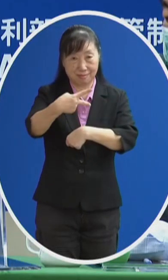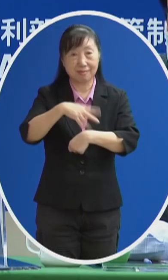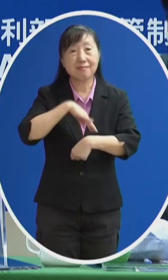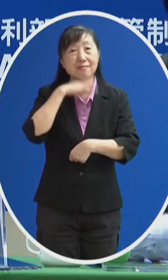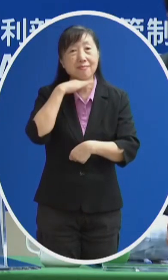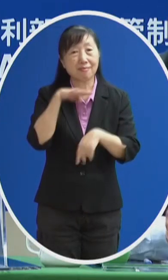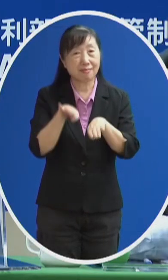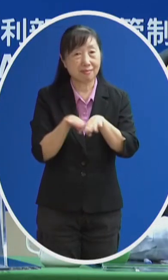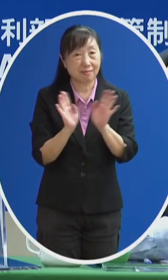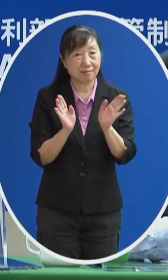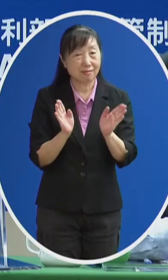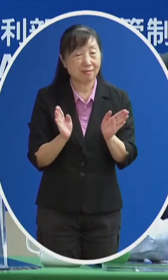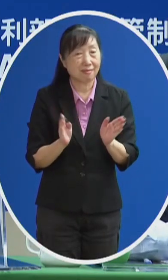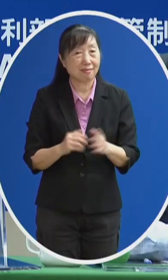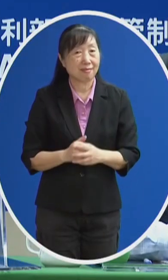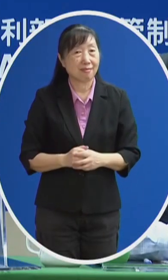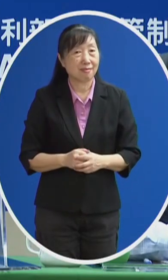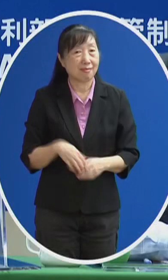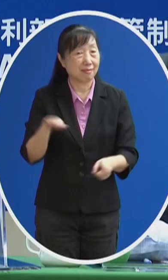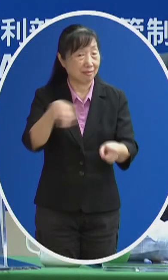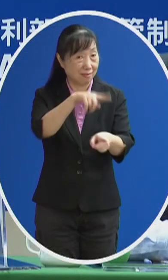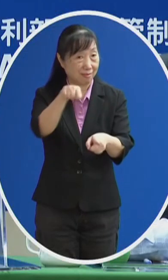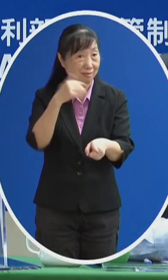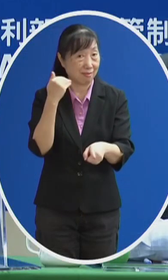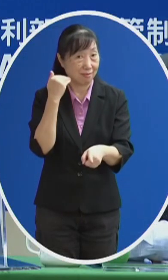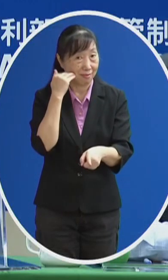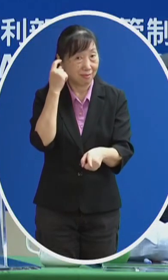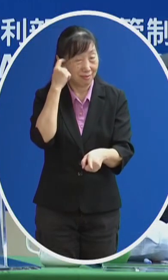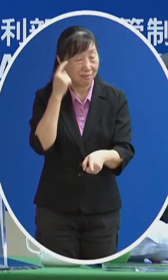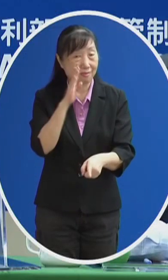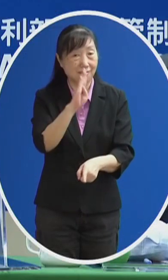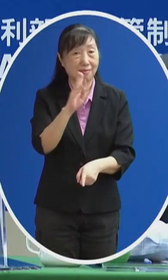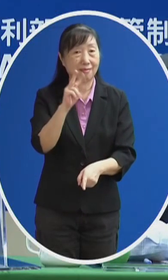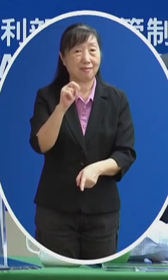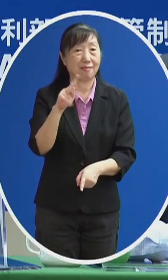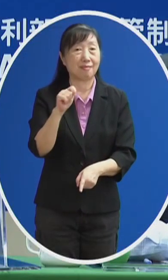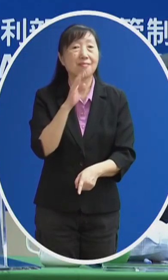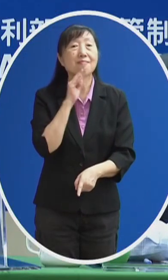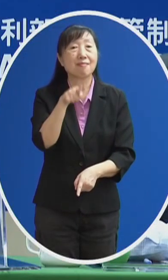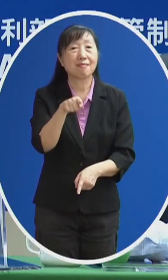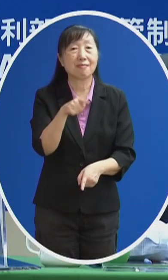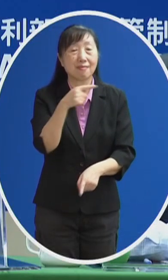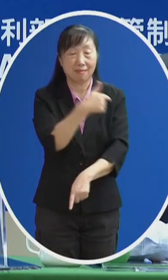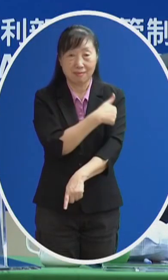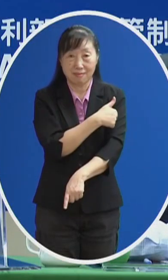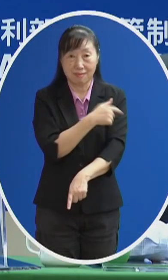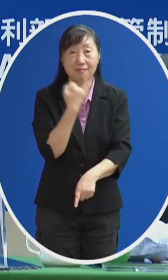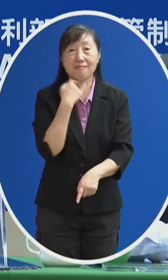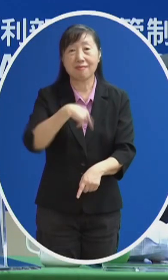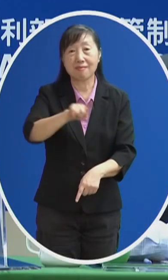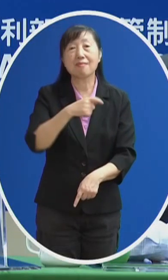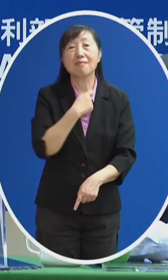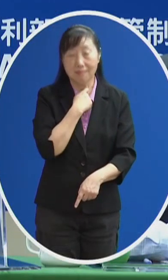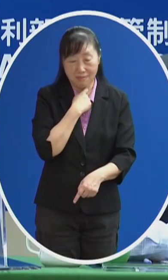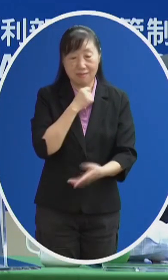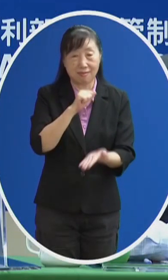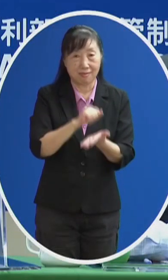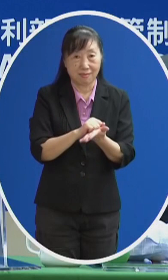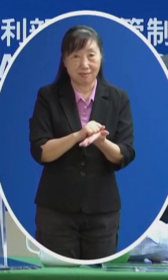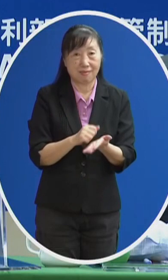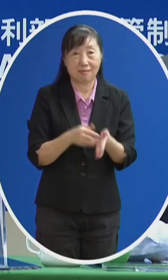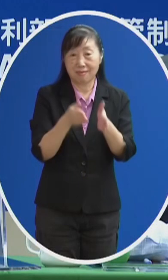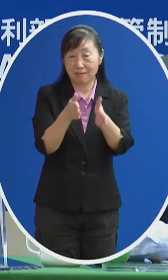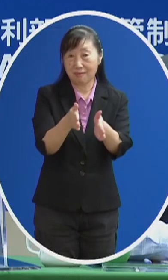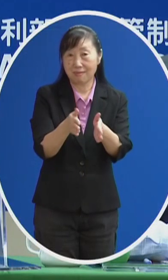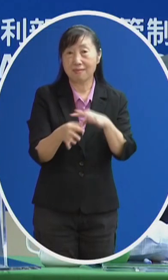下就开始，哦，那想要哈打这个 BNT 的哈，就可以来做医院登记。哦，那对